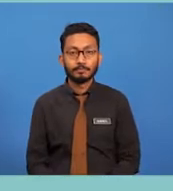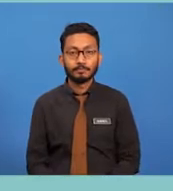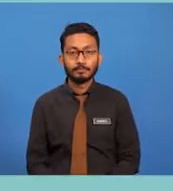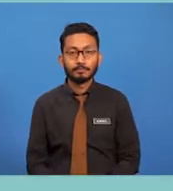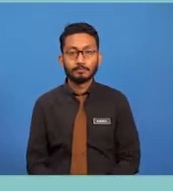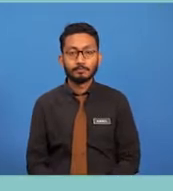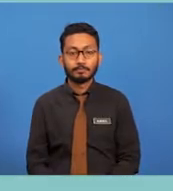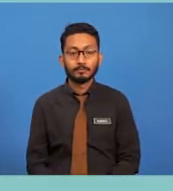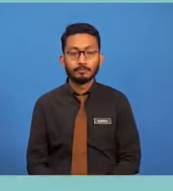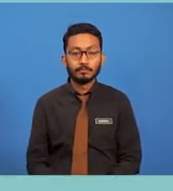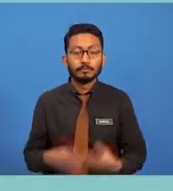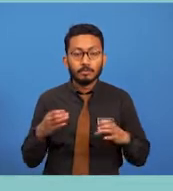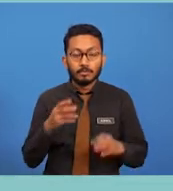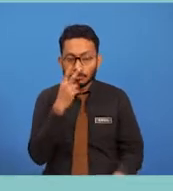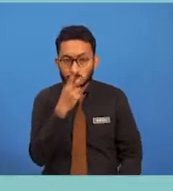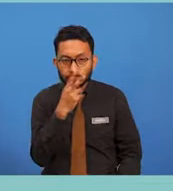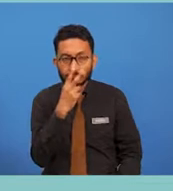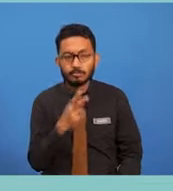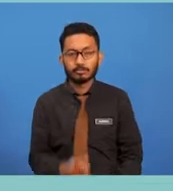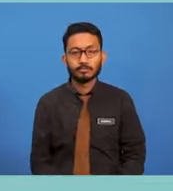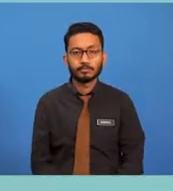Cuba lihat jadual keputusan ini.